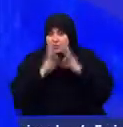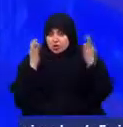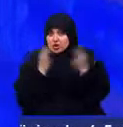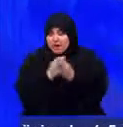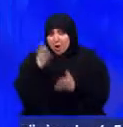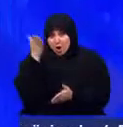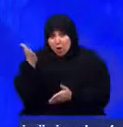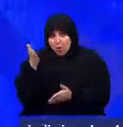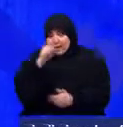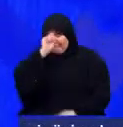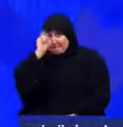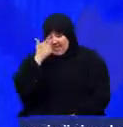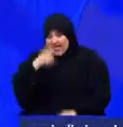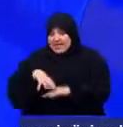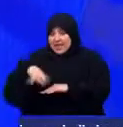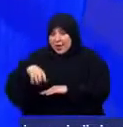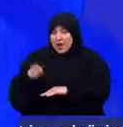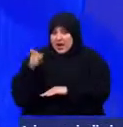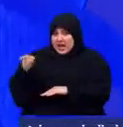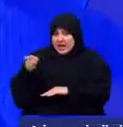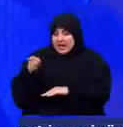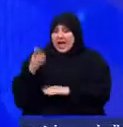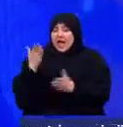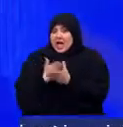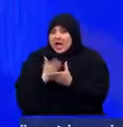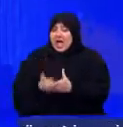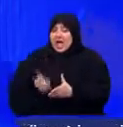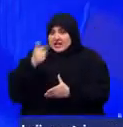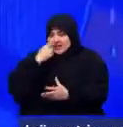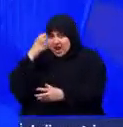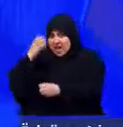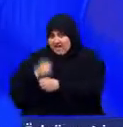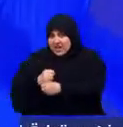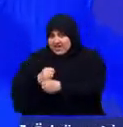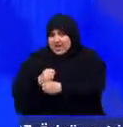معين أو دولة معينة أن توفر الحماية